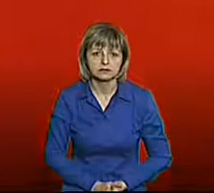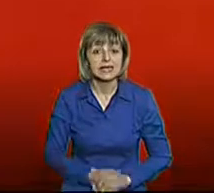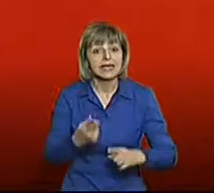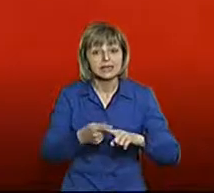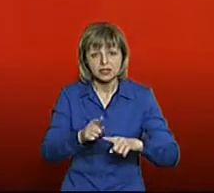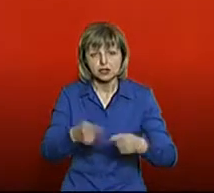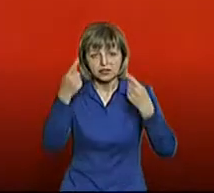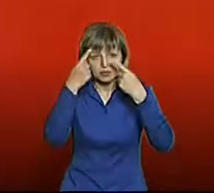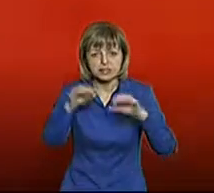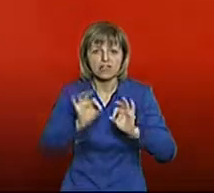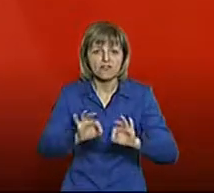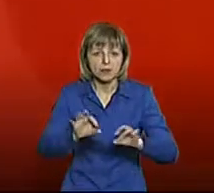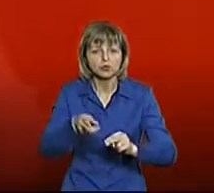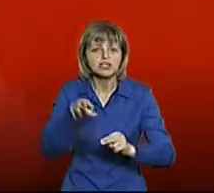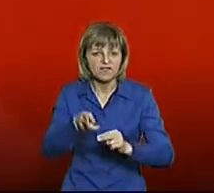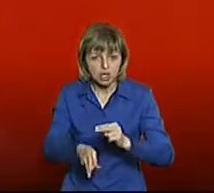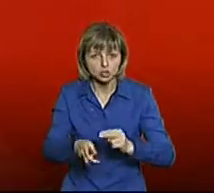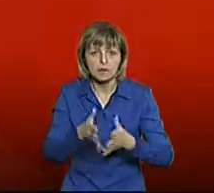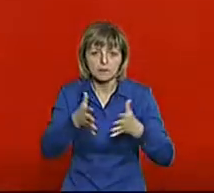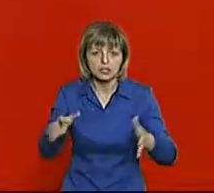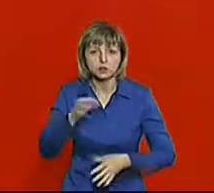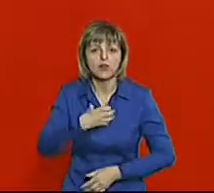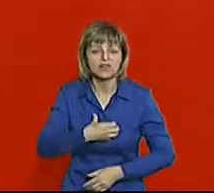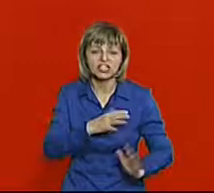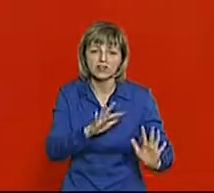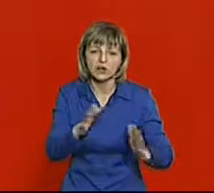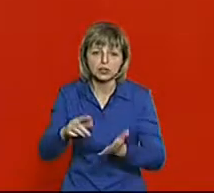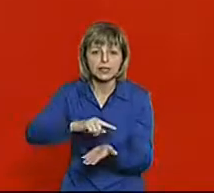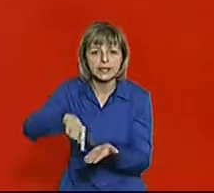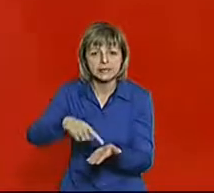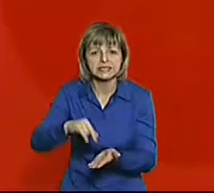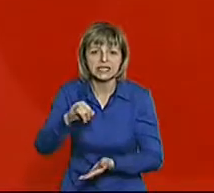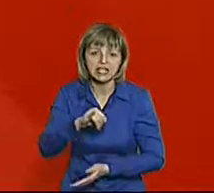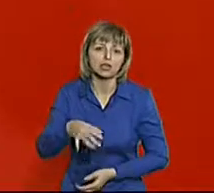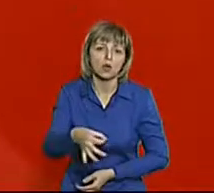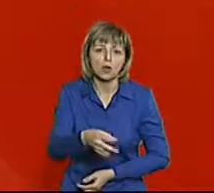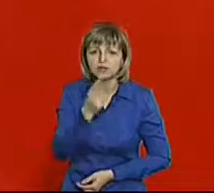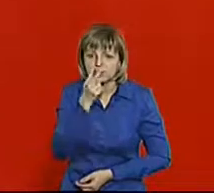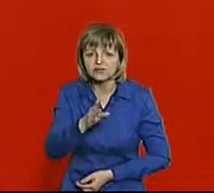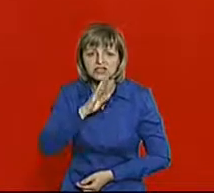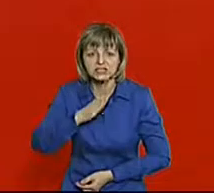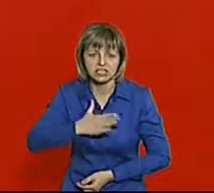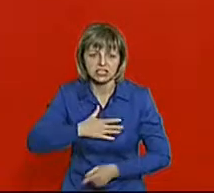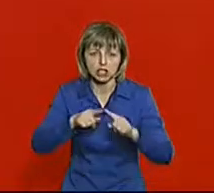На цьому інформаційний випуск завершуємо. Більше про важливі події міста та області дивіться на